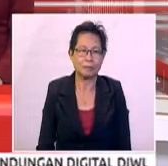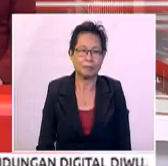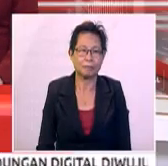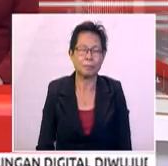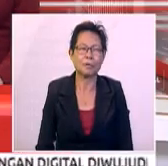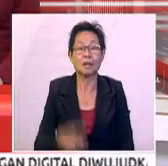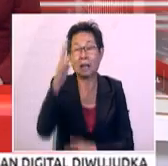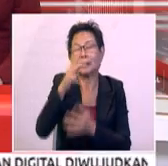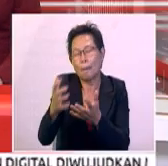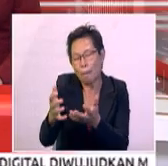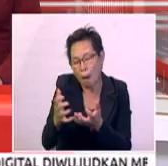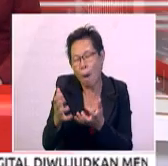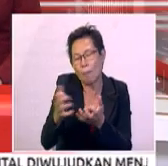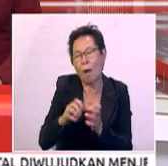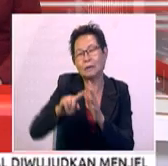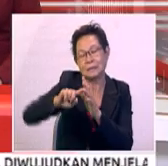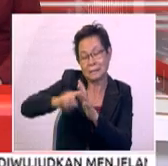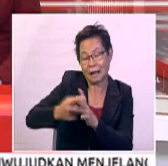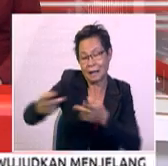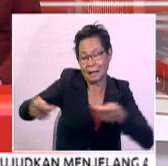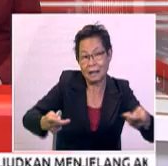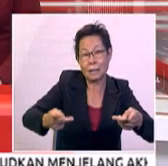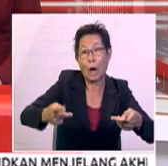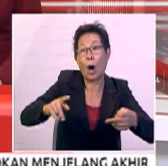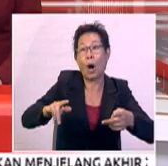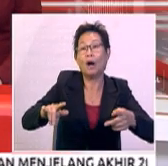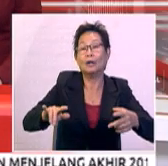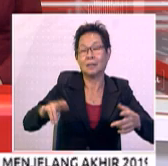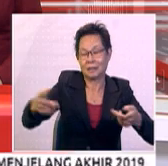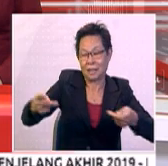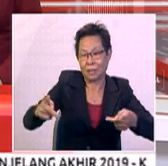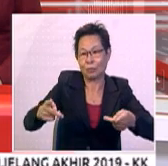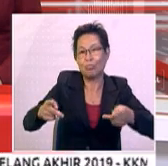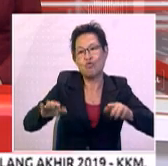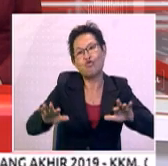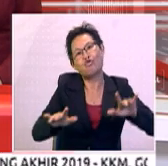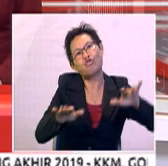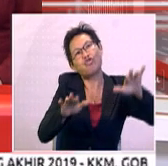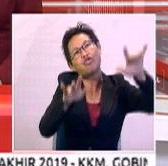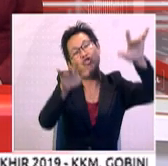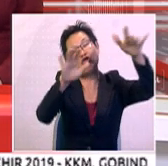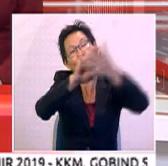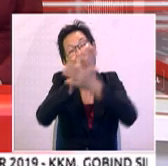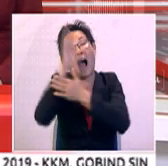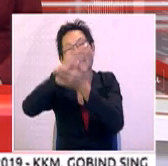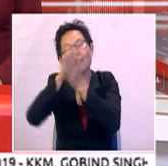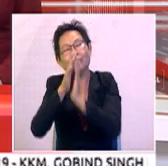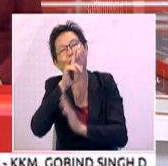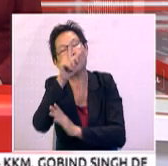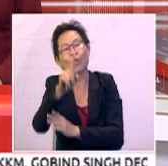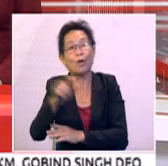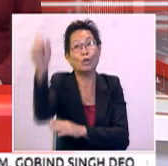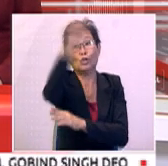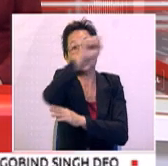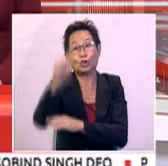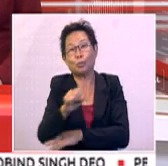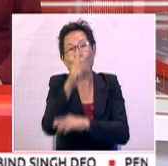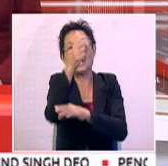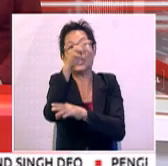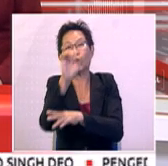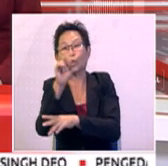Di hasrat kerajaan untuk memperkenal kereta terbang bakal menjadi kenyataan. Super drone dengan